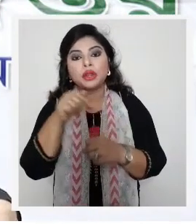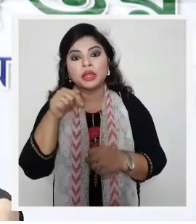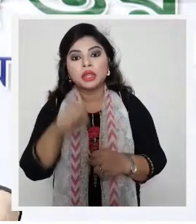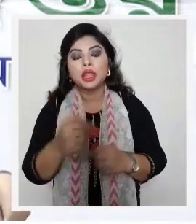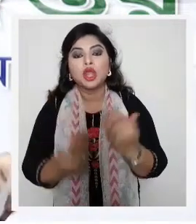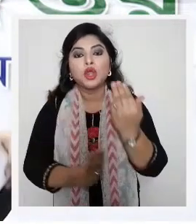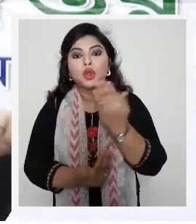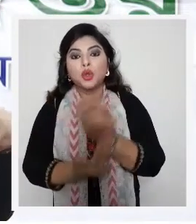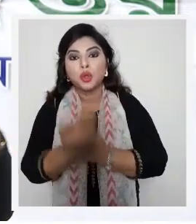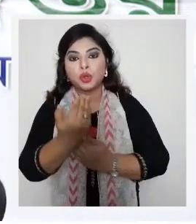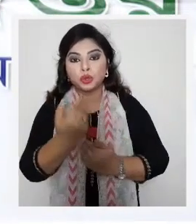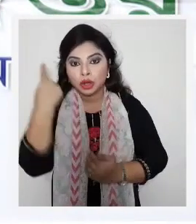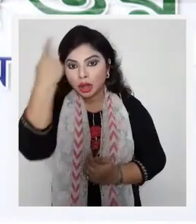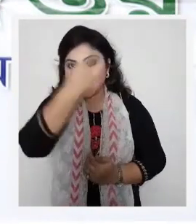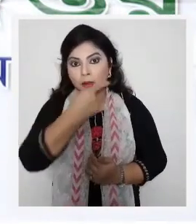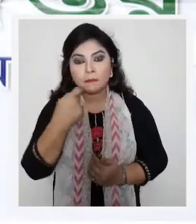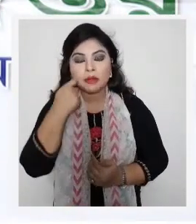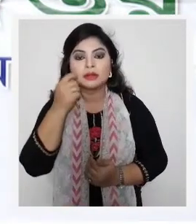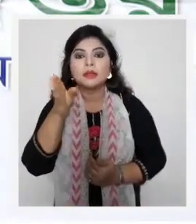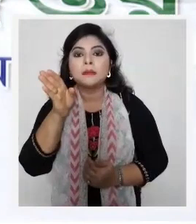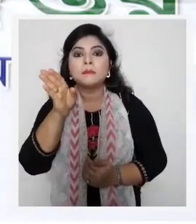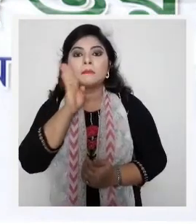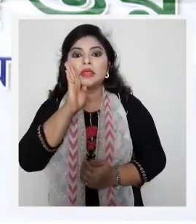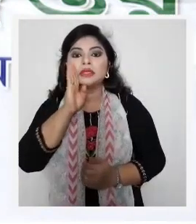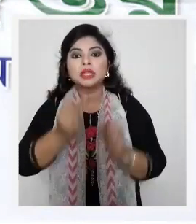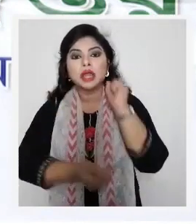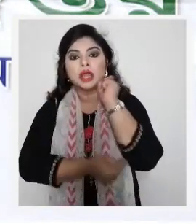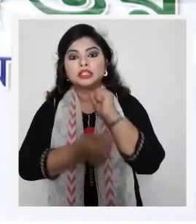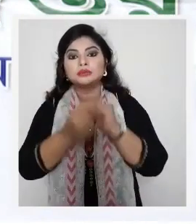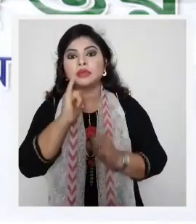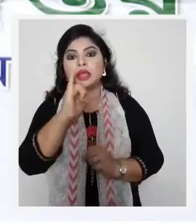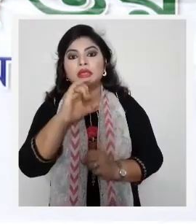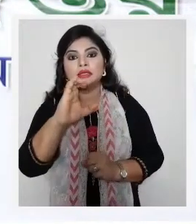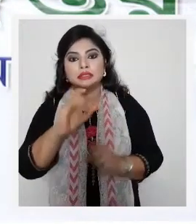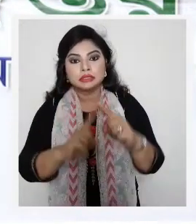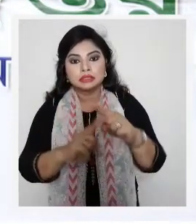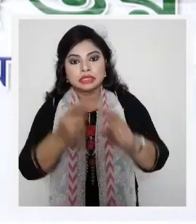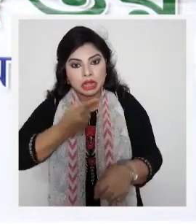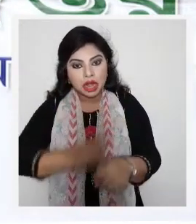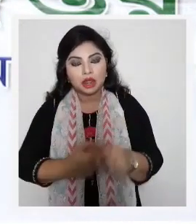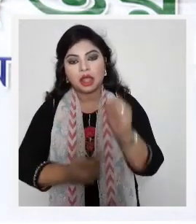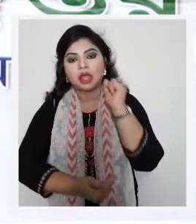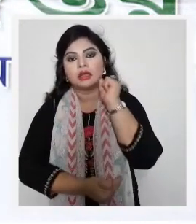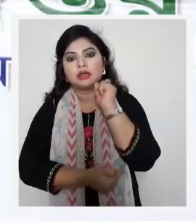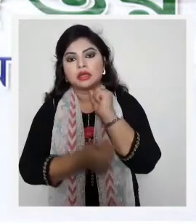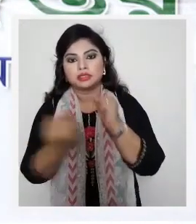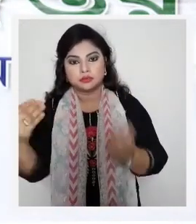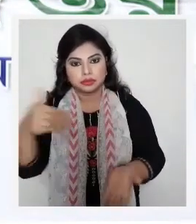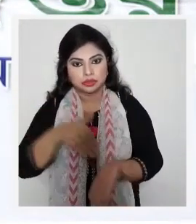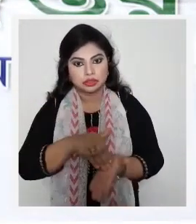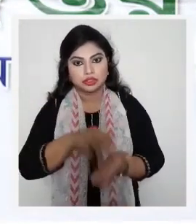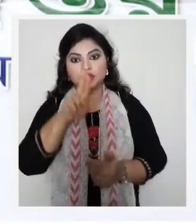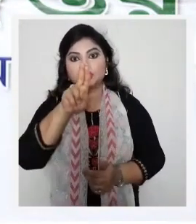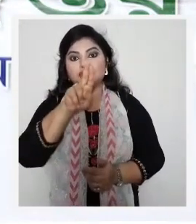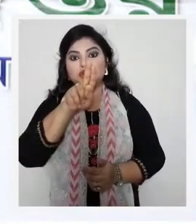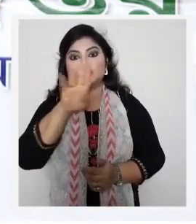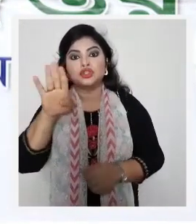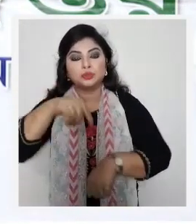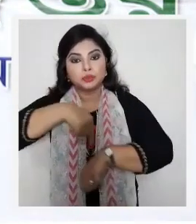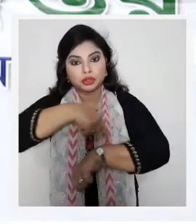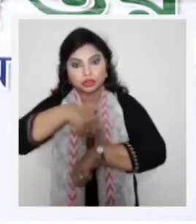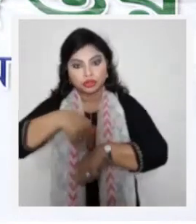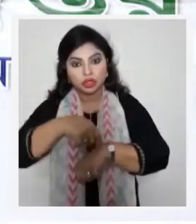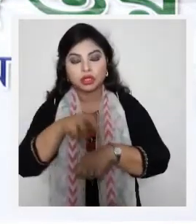আজ 60টি পরীক্ষাগারে নমুনা সংগৃহীত এবং পরীক্ষা হয়েছে। নতুন সংযুক্ত হয়েছে একটি